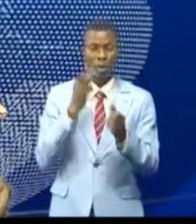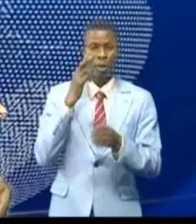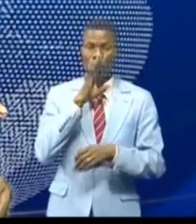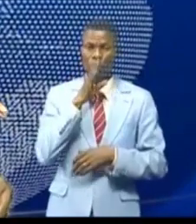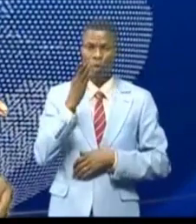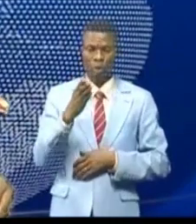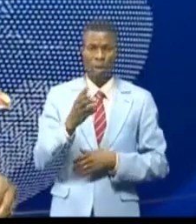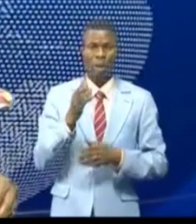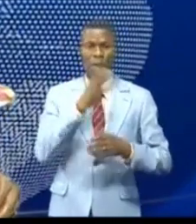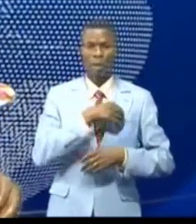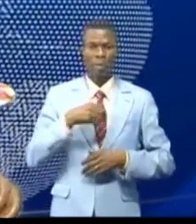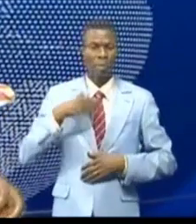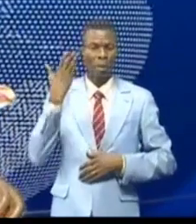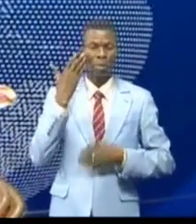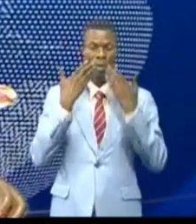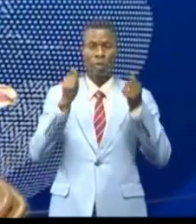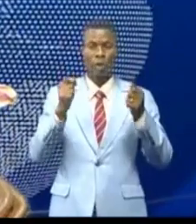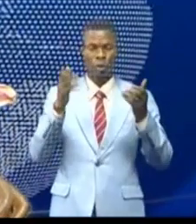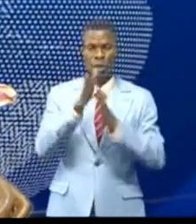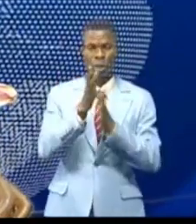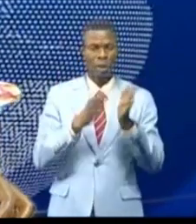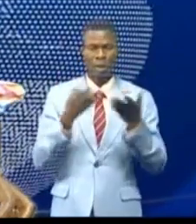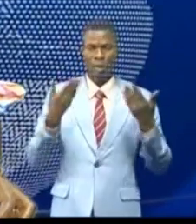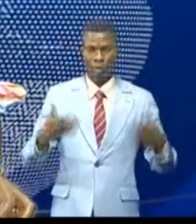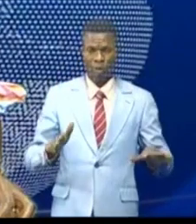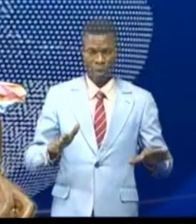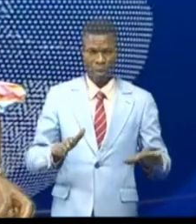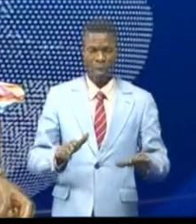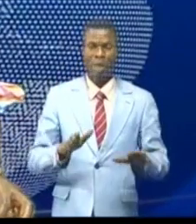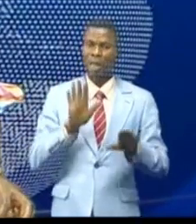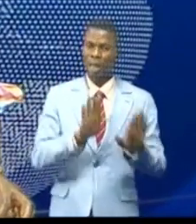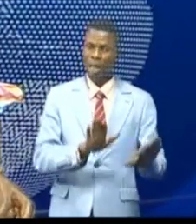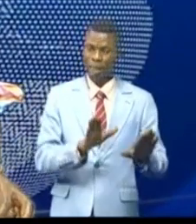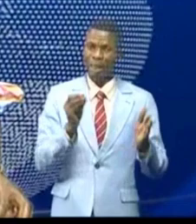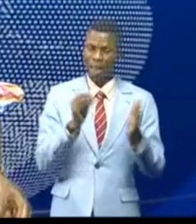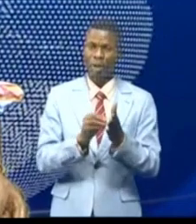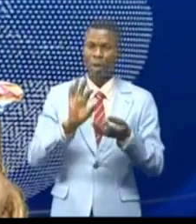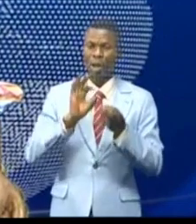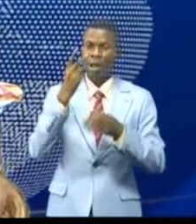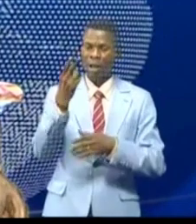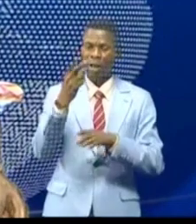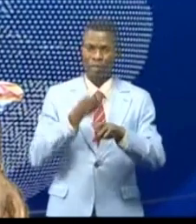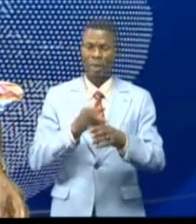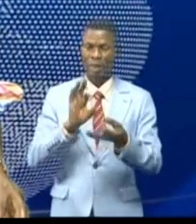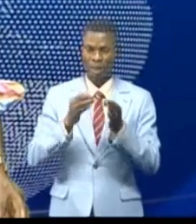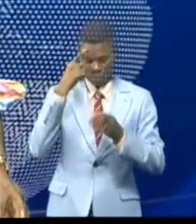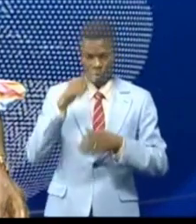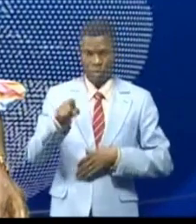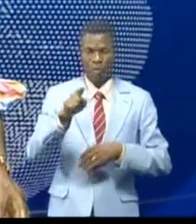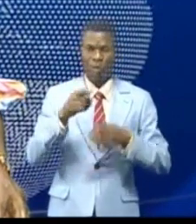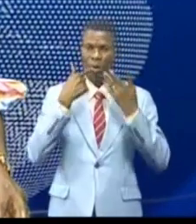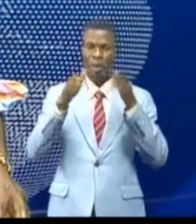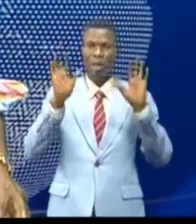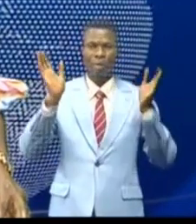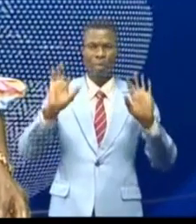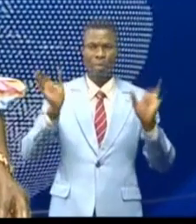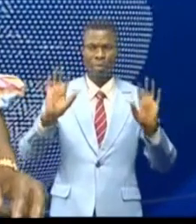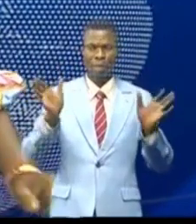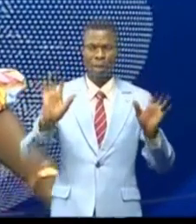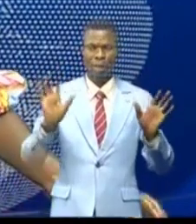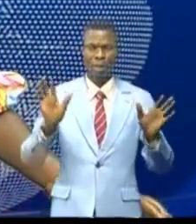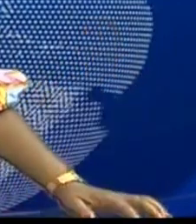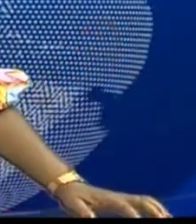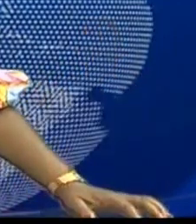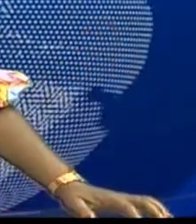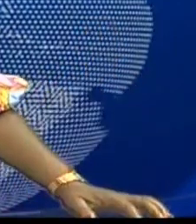messieurs, ainsi donc fini ce journal des 19h. Anita Lomboa revient à 20h pour la suite de l'actualité. Bonsoir chez vous.